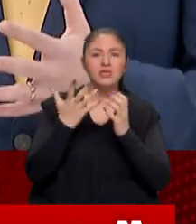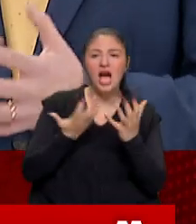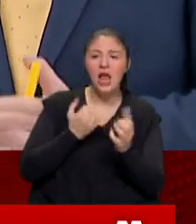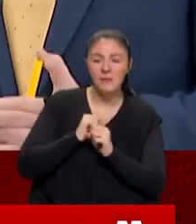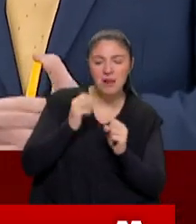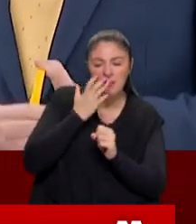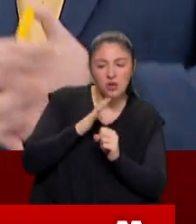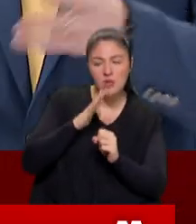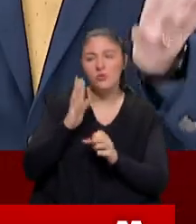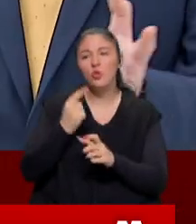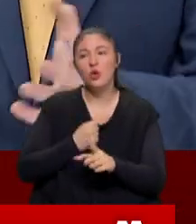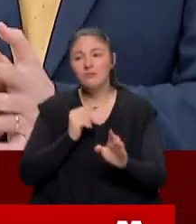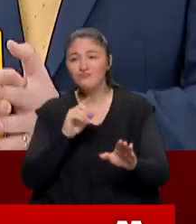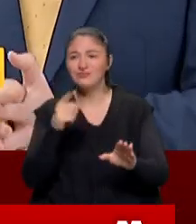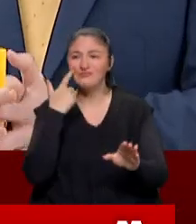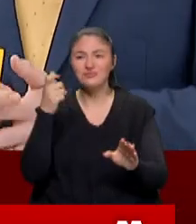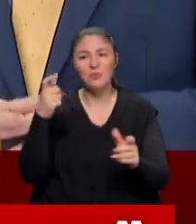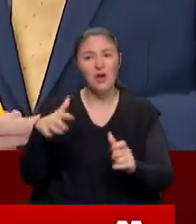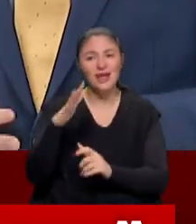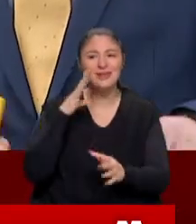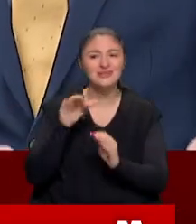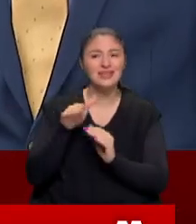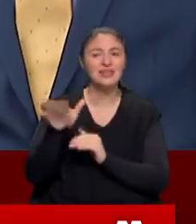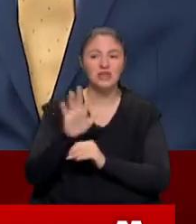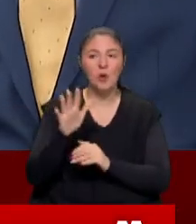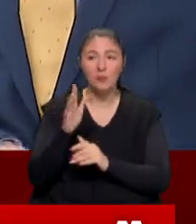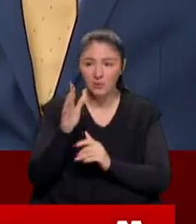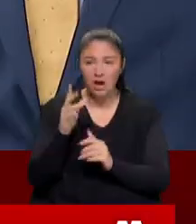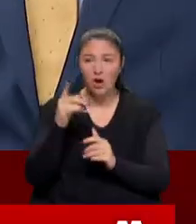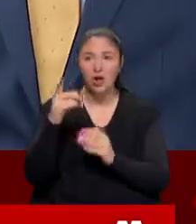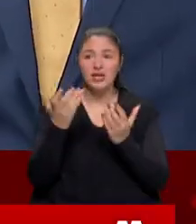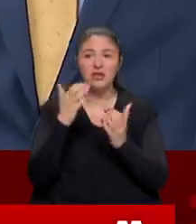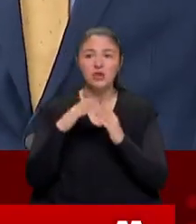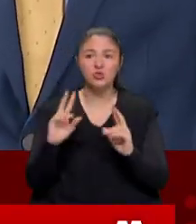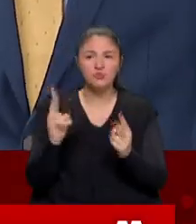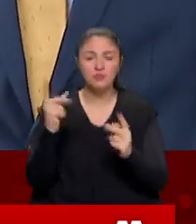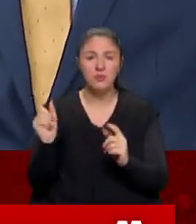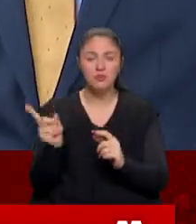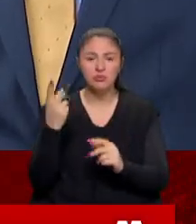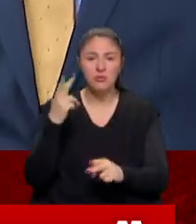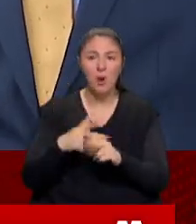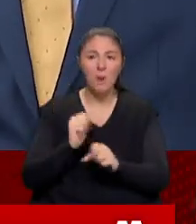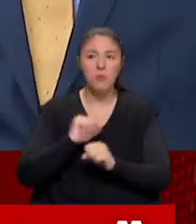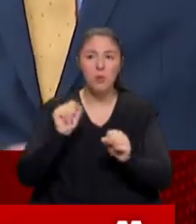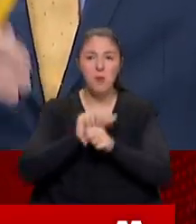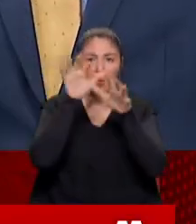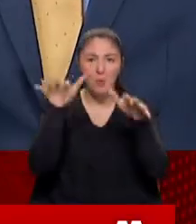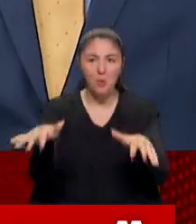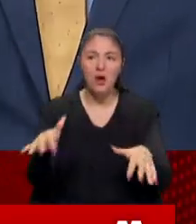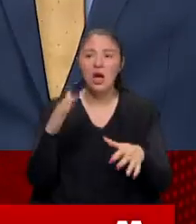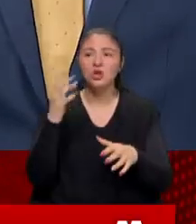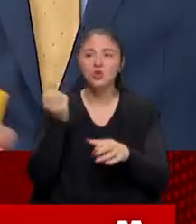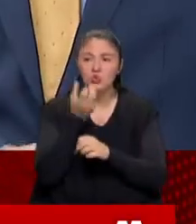tahmin edebiliyorlar, bekliyorlar ya da uyarı yayınlayıp işte o bölgeye insan sokmuyorlar. Ancak Marapi yanardağ sürpriz bir şekilde patladı.